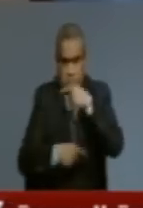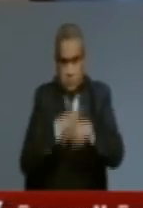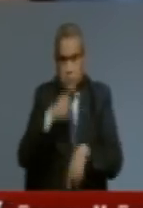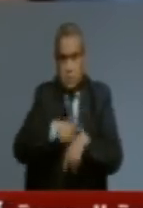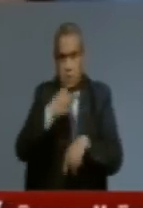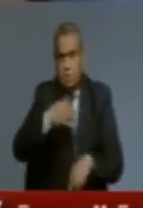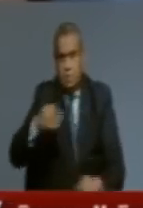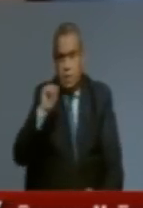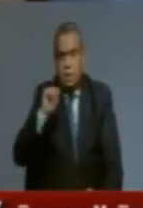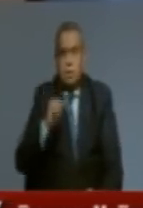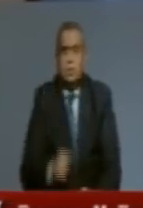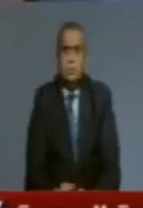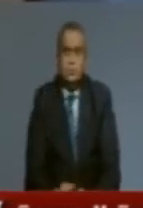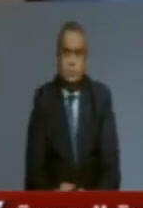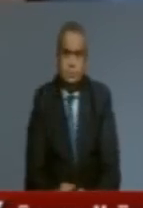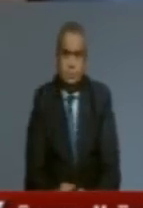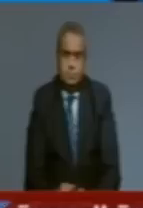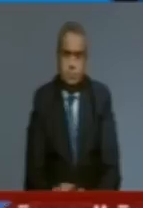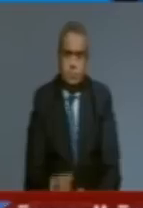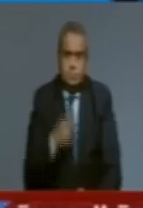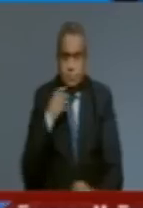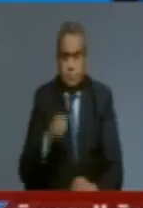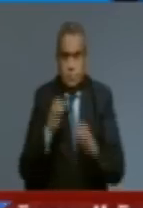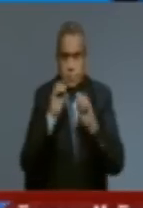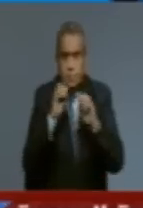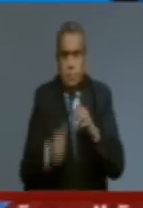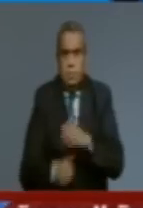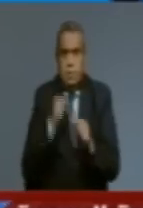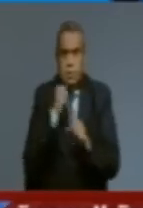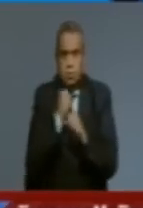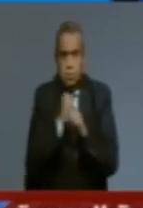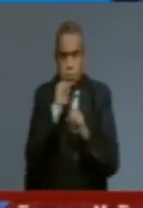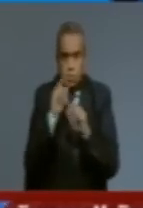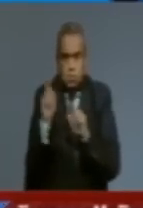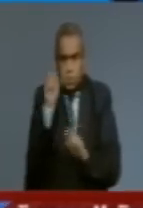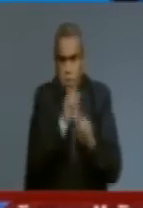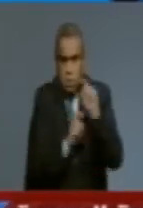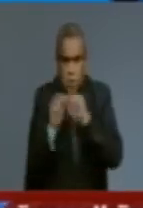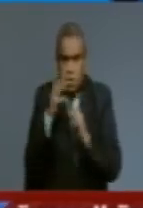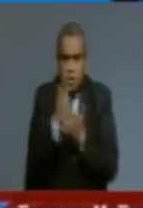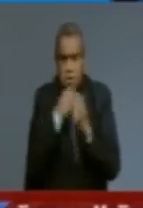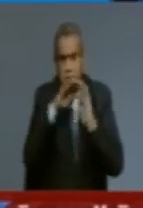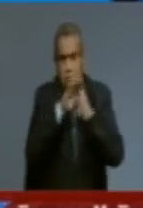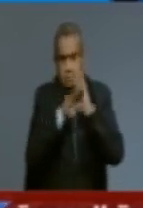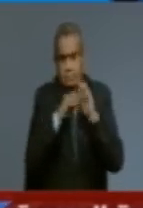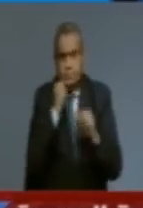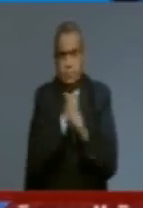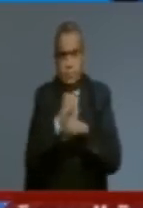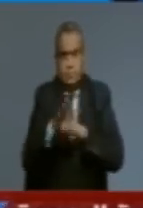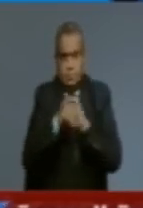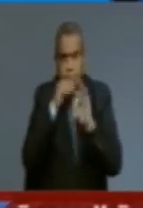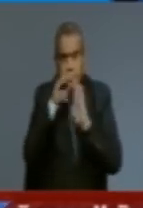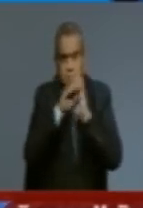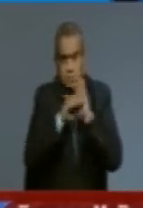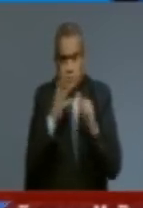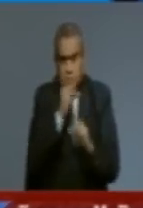وهي تعطي أجوبة على المسائل أمامنا من